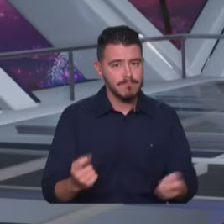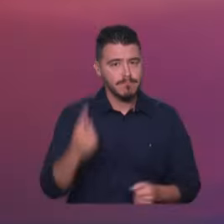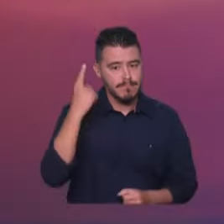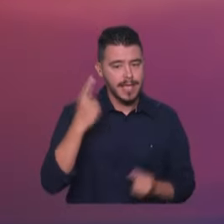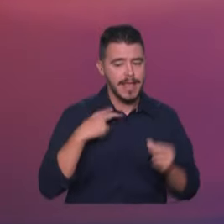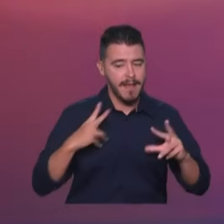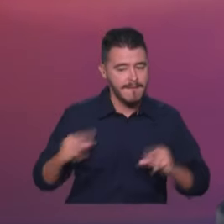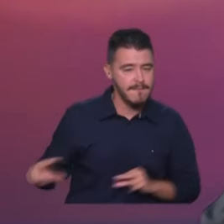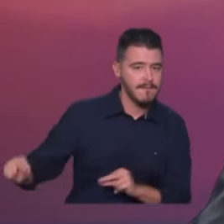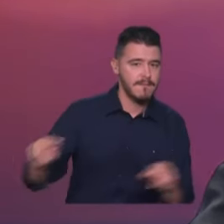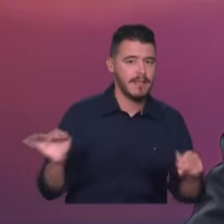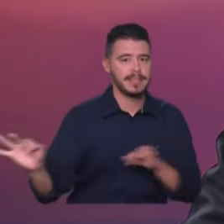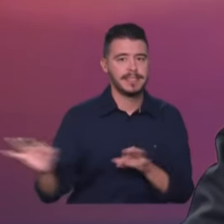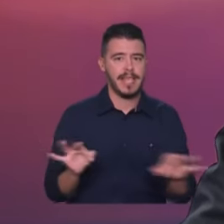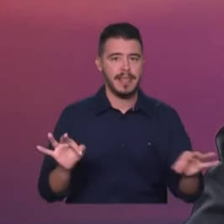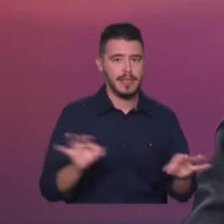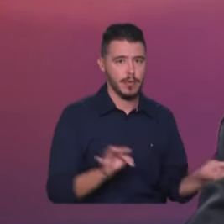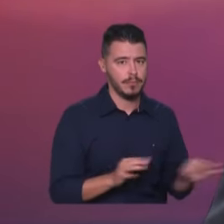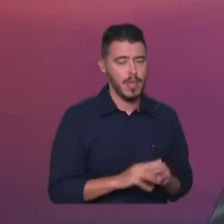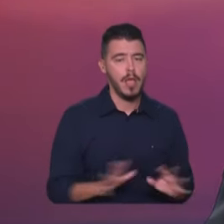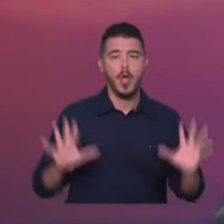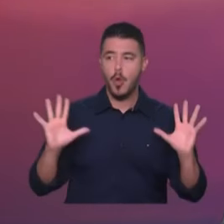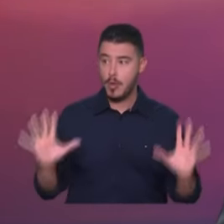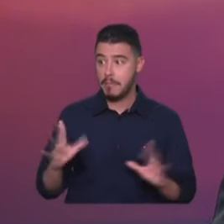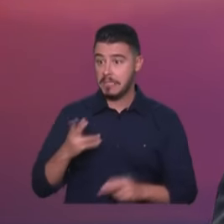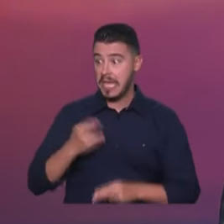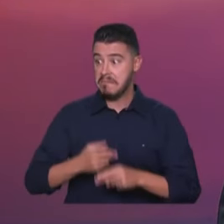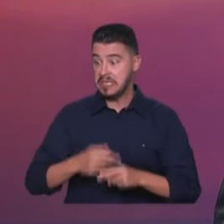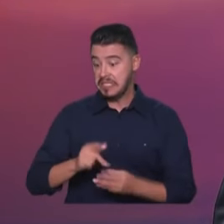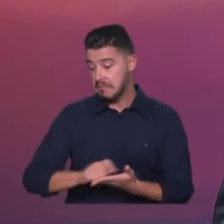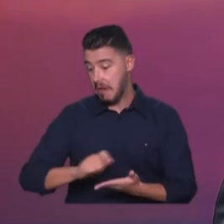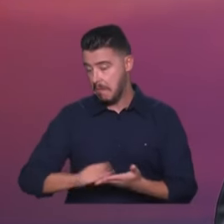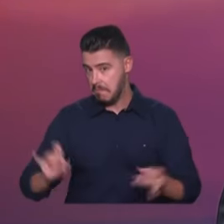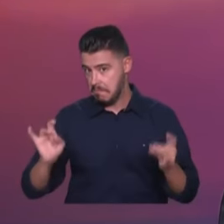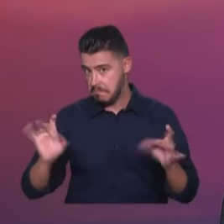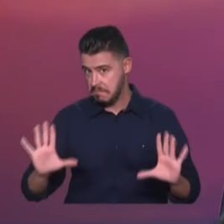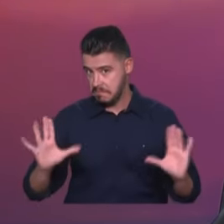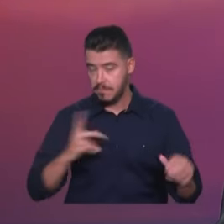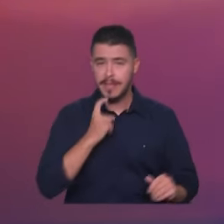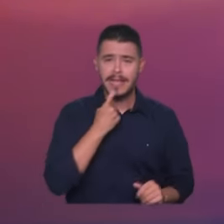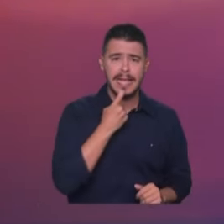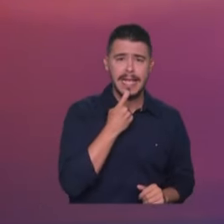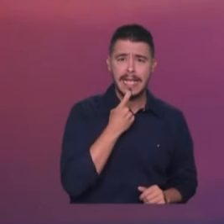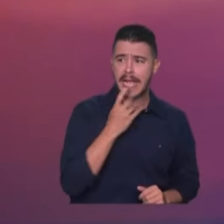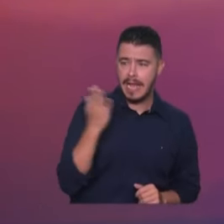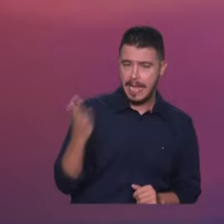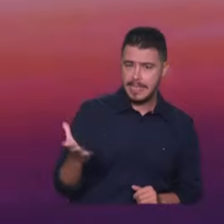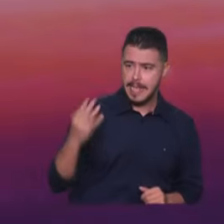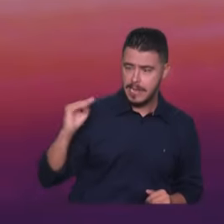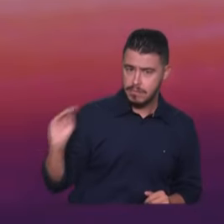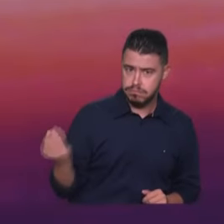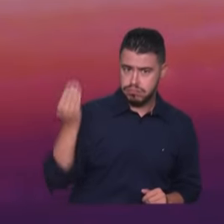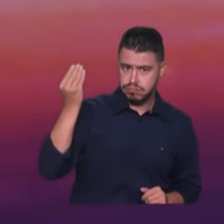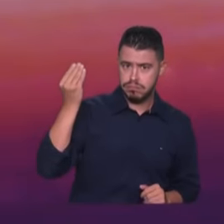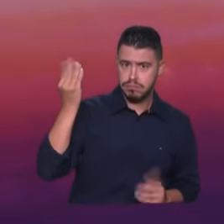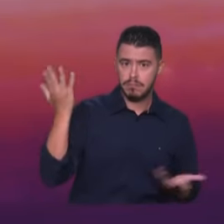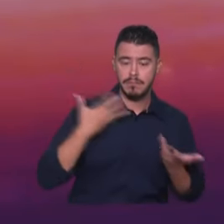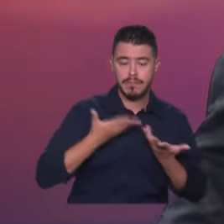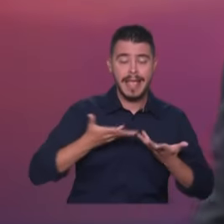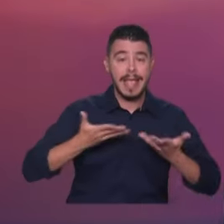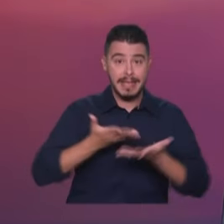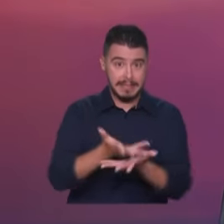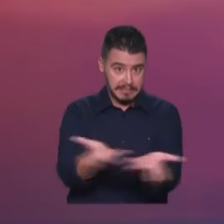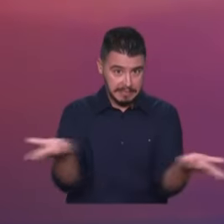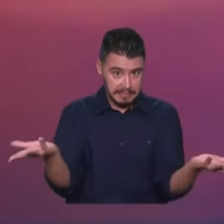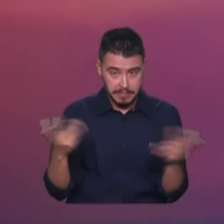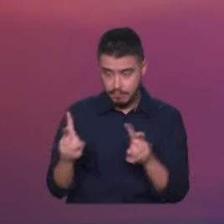προγραμματική διαφοροποίηση τέτοια που να δημιουργεί την ένταση. Mm. Ο Κασελάκης είναι ένα προϊόν της κρίσης σας. Mm-hmm. Όλοι εσείς τον ανακαλύψατε